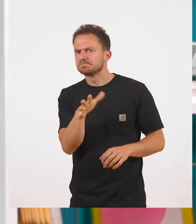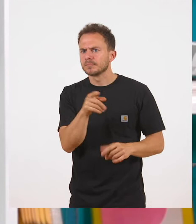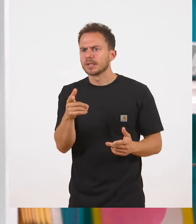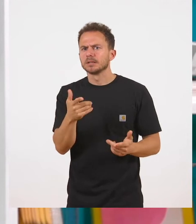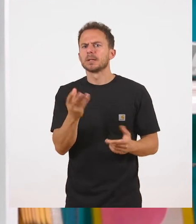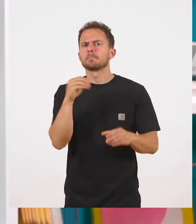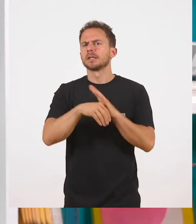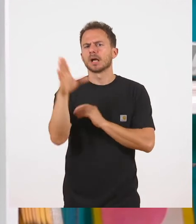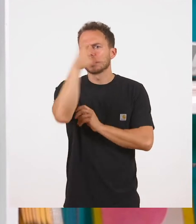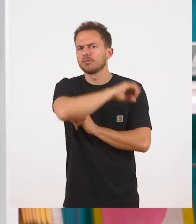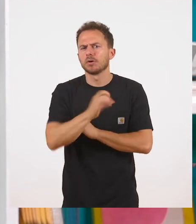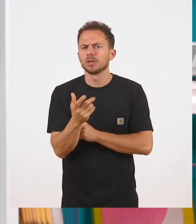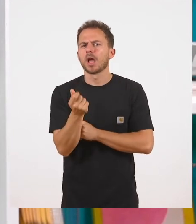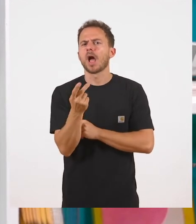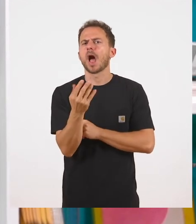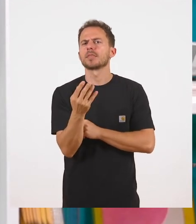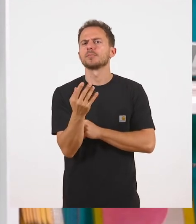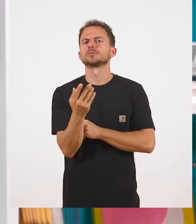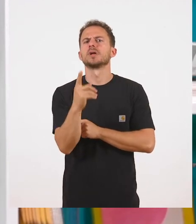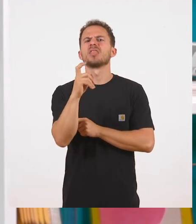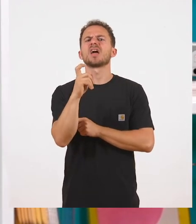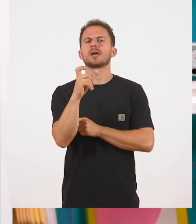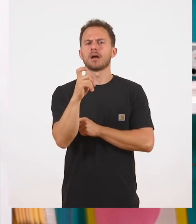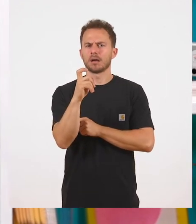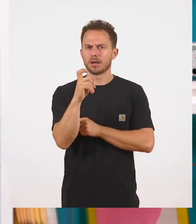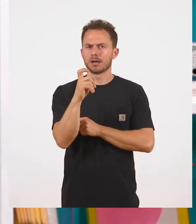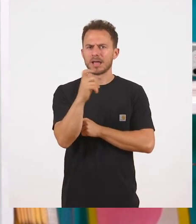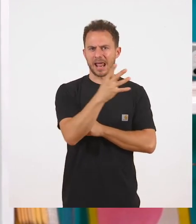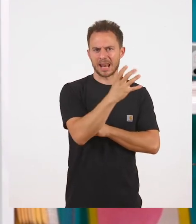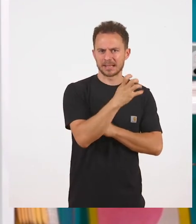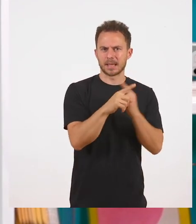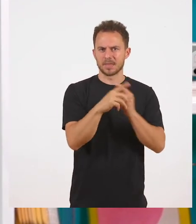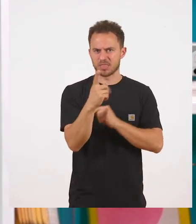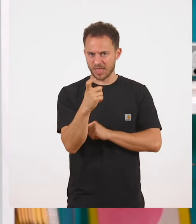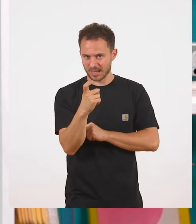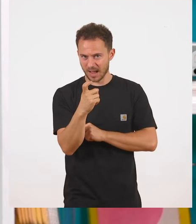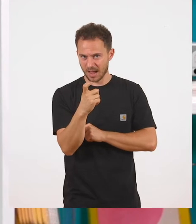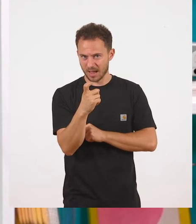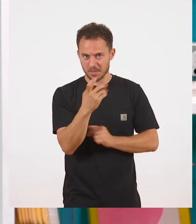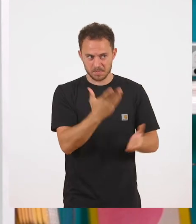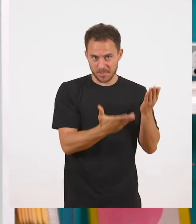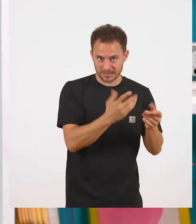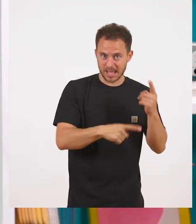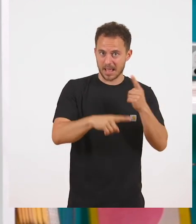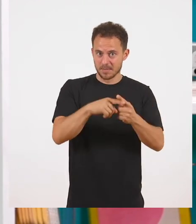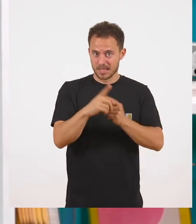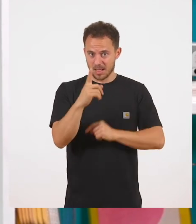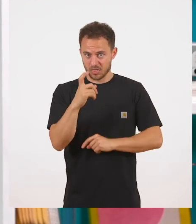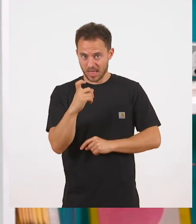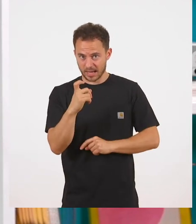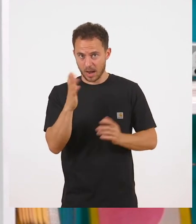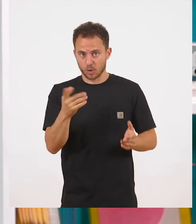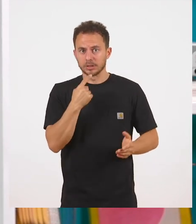έναν αριθμό, ο αριθμός 10. Τι είναι ο αριθμός 10? Πολλαπλασιάζεις τη μάζα σου, δηλαδή ό,τι